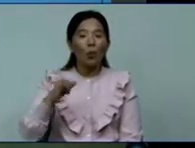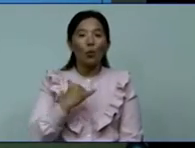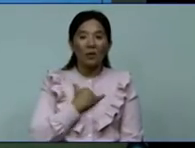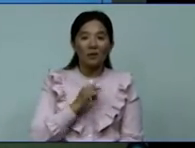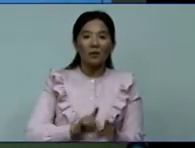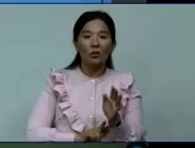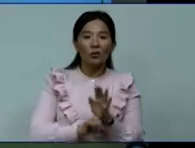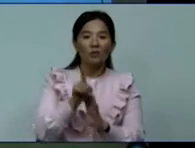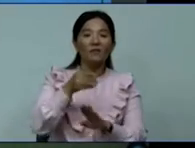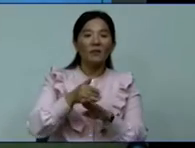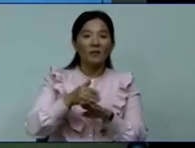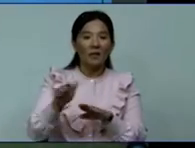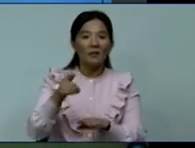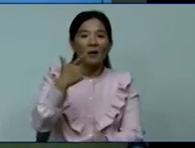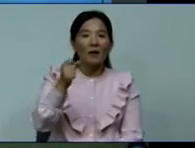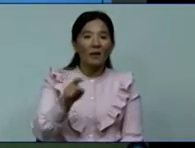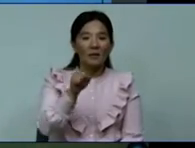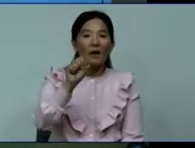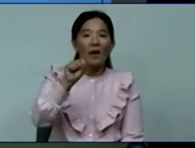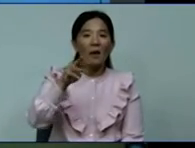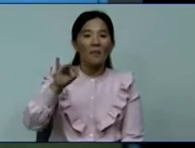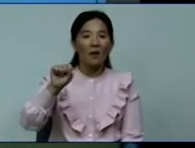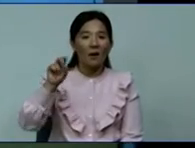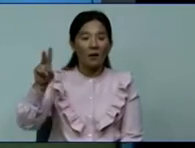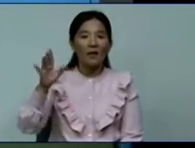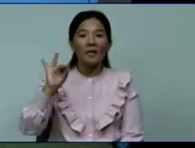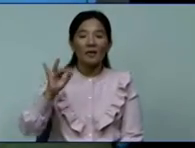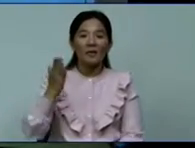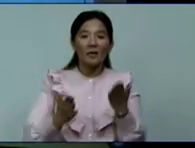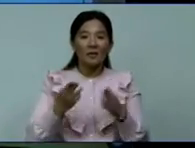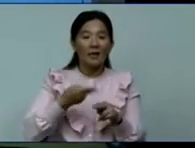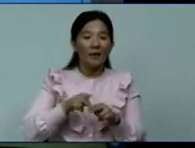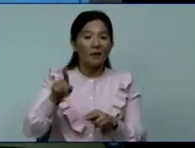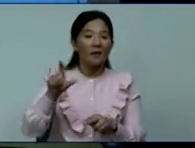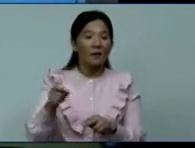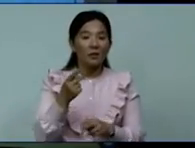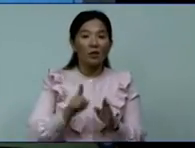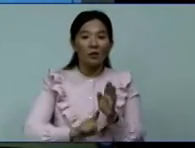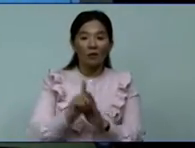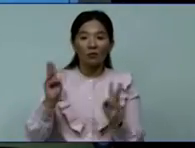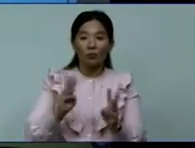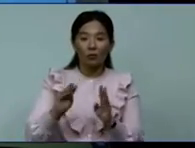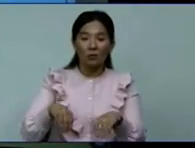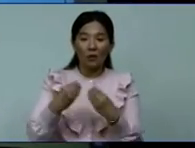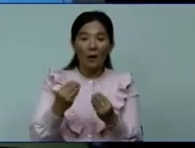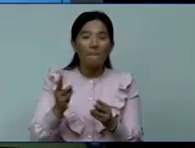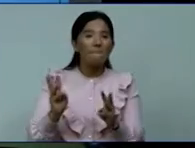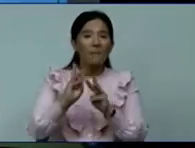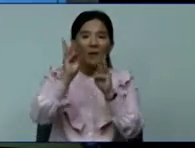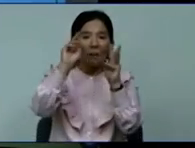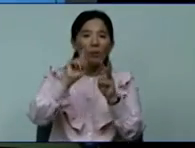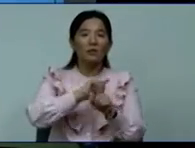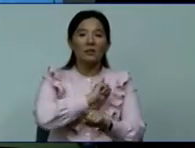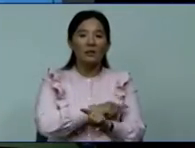начнет выделяться газ аммиак. И если мы этот газ подожжем, то пламя будет